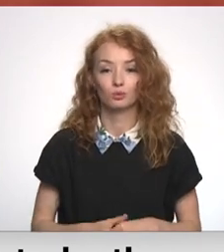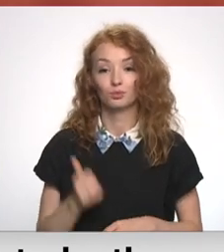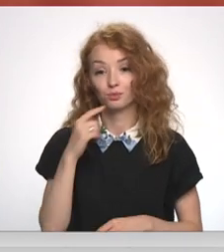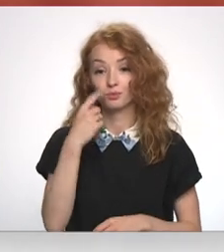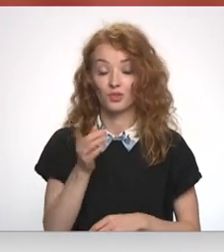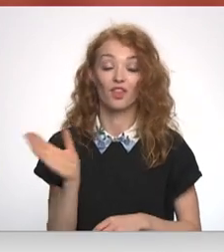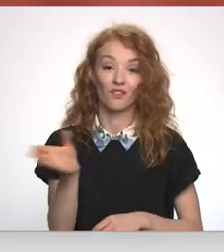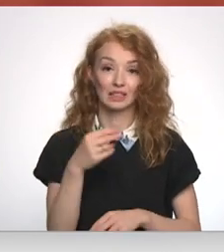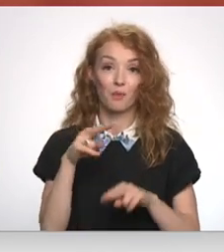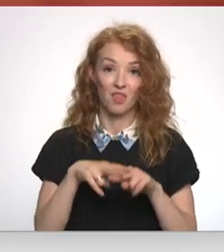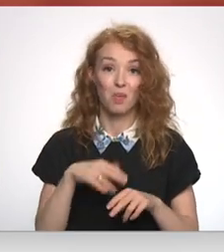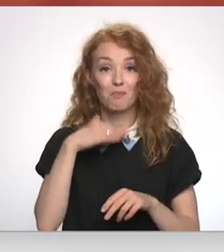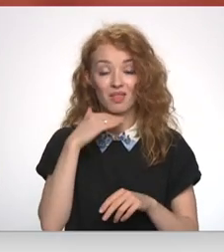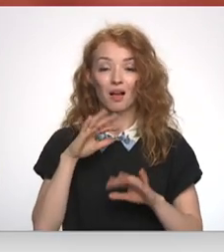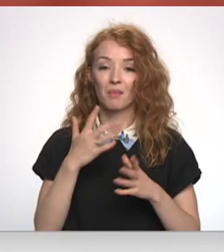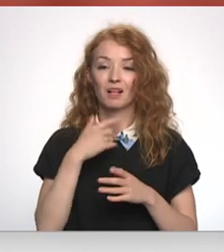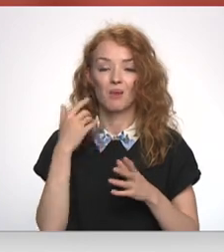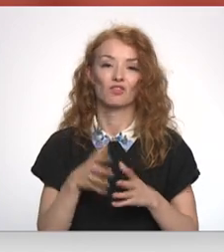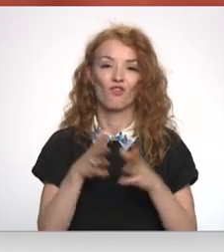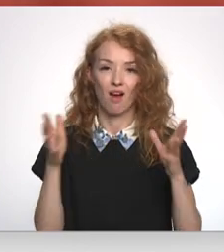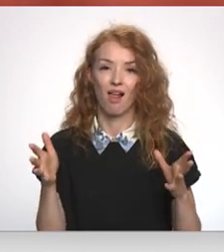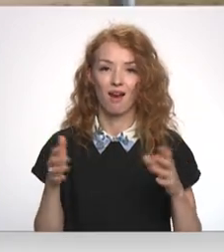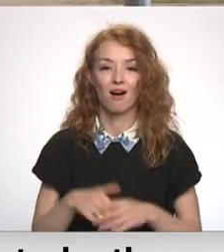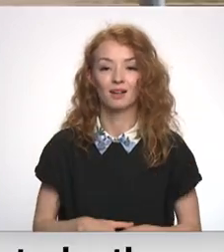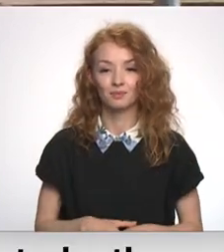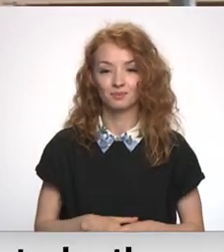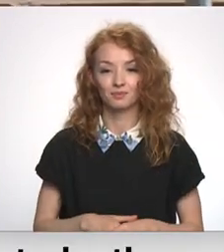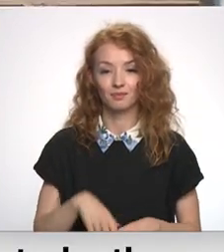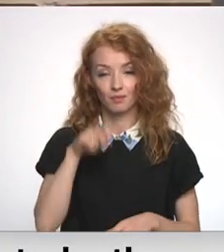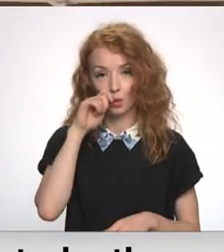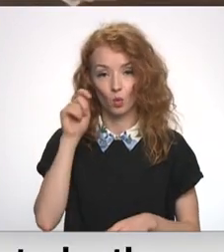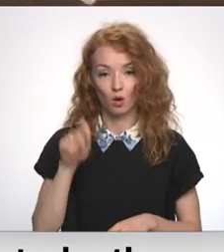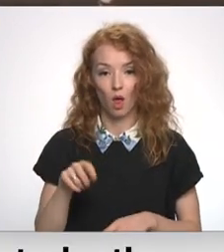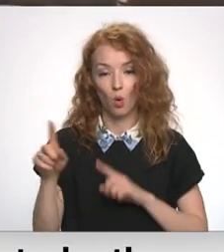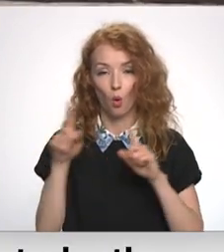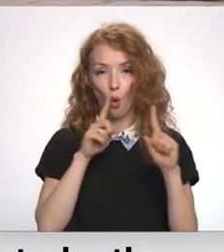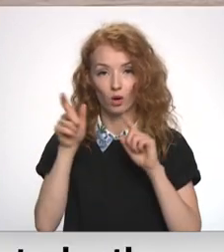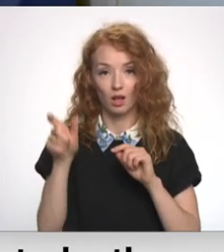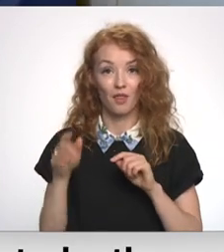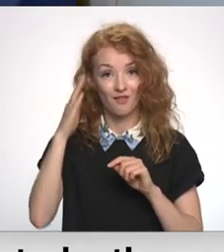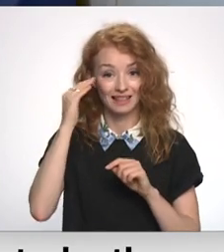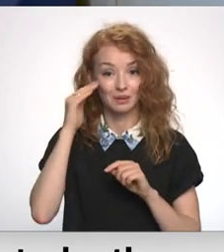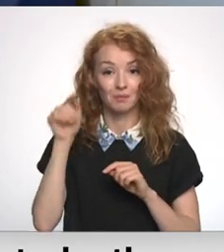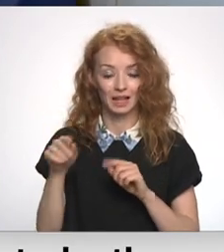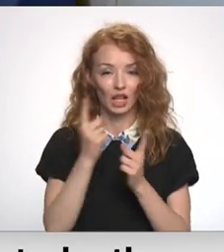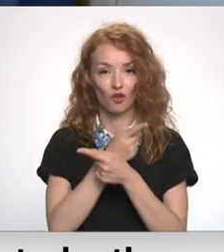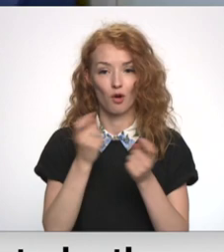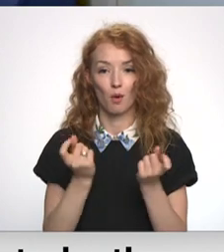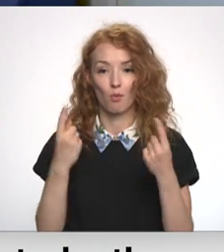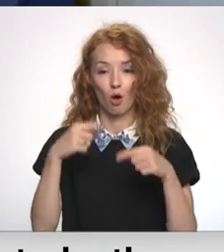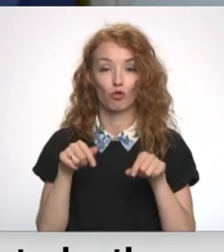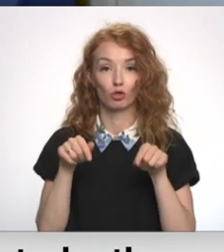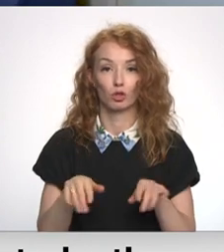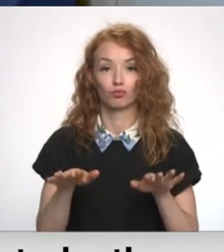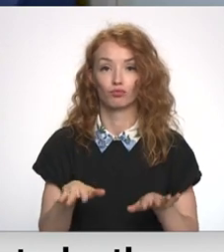Visiem jau vietas pietiek, bet gribētos vairāk. Ukraiņu koordinātori Ventspilī informē, ka šobrīd te